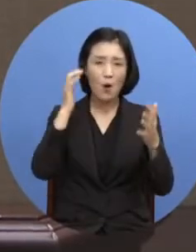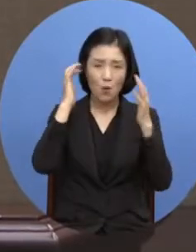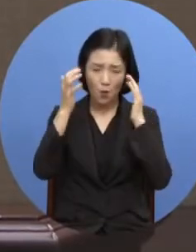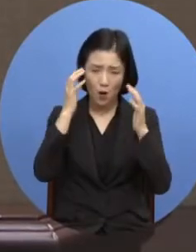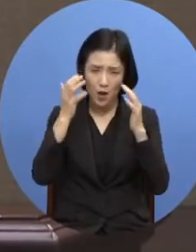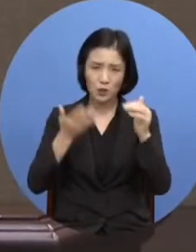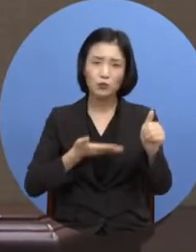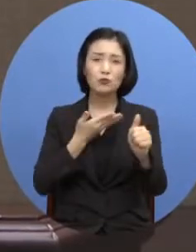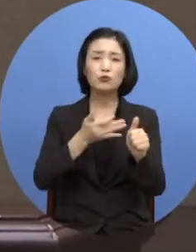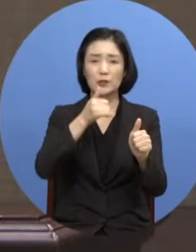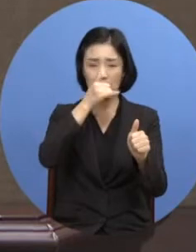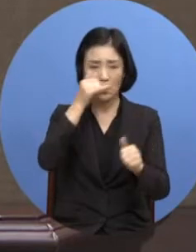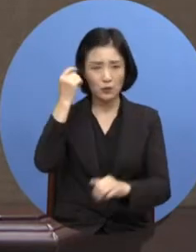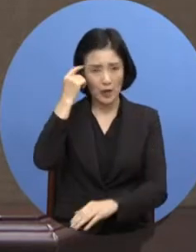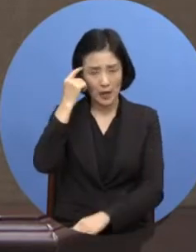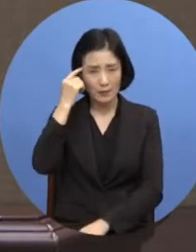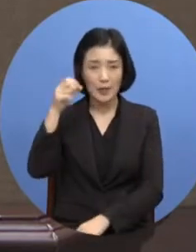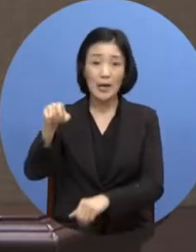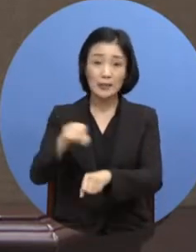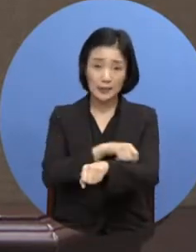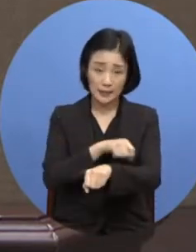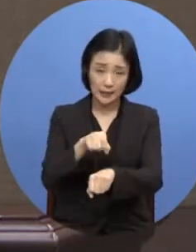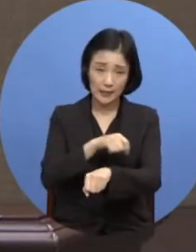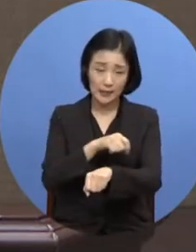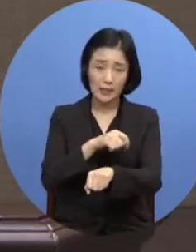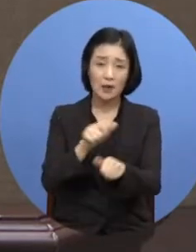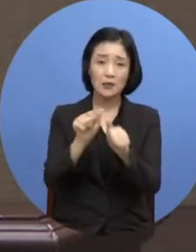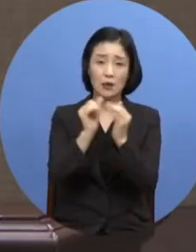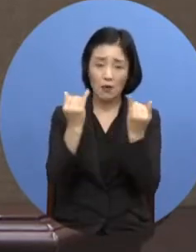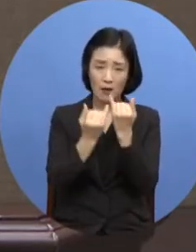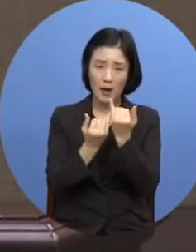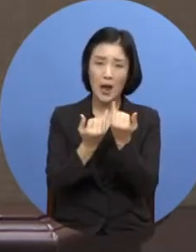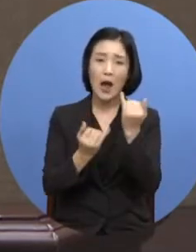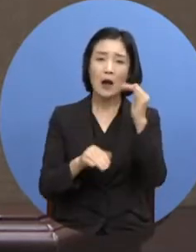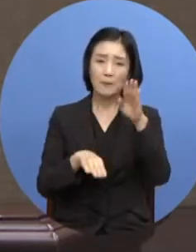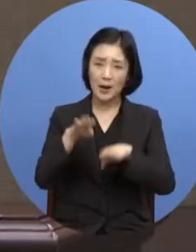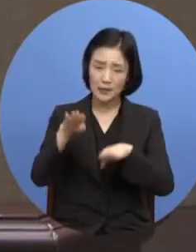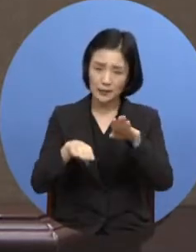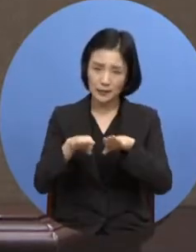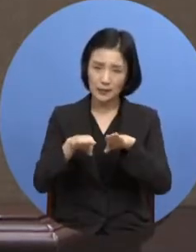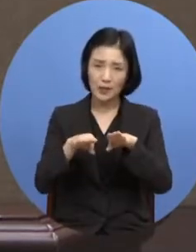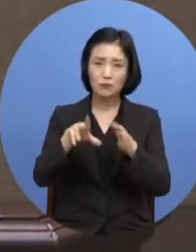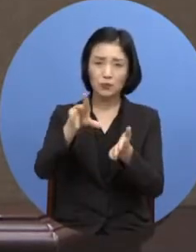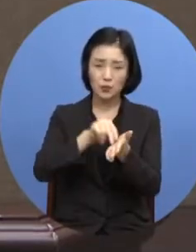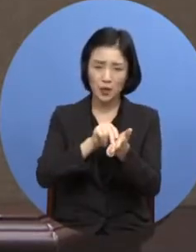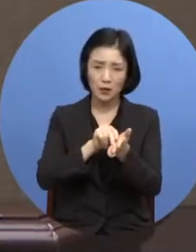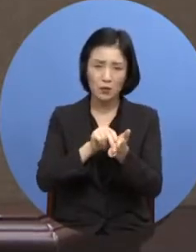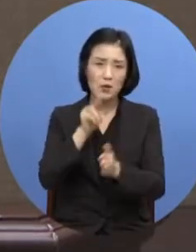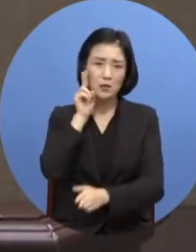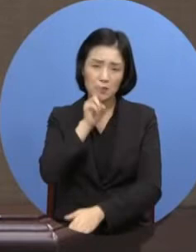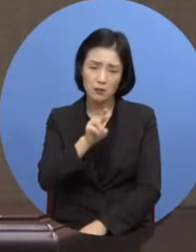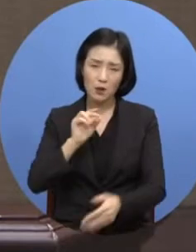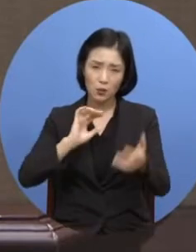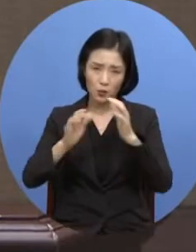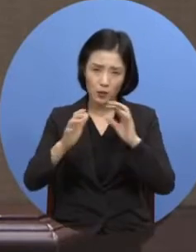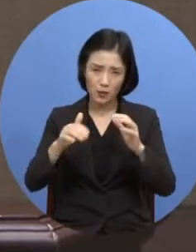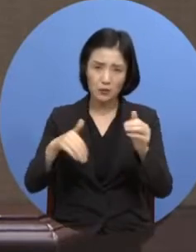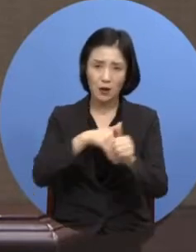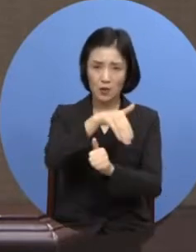의원은 생각합니다. 특히 성별 간 갈등이 사회적 문제로 심각하게 논의되고 있는